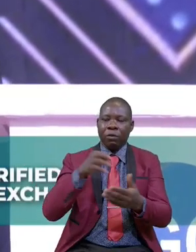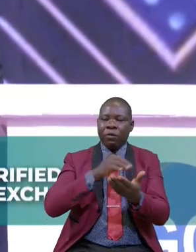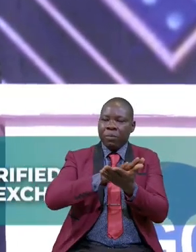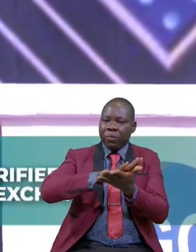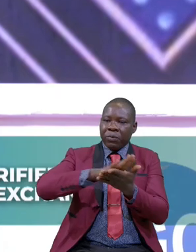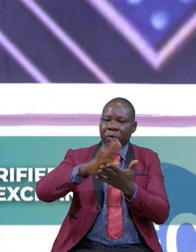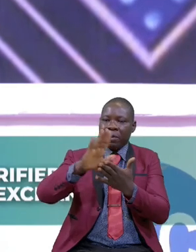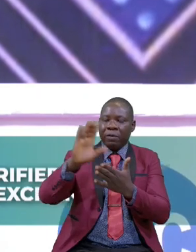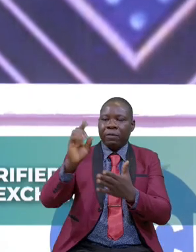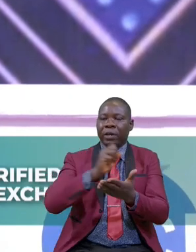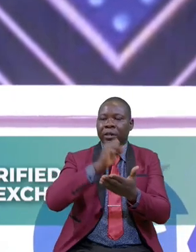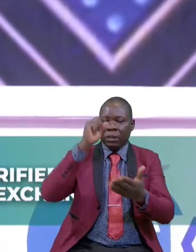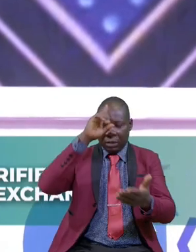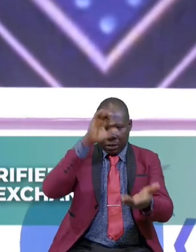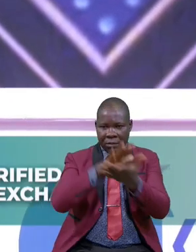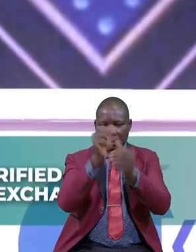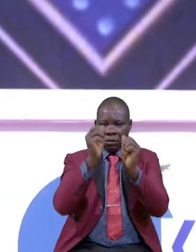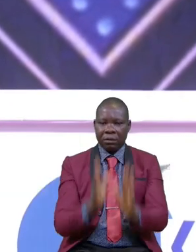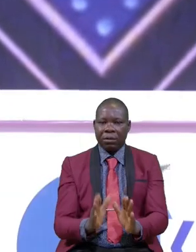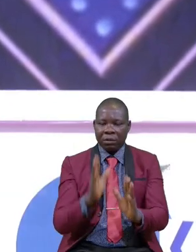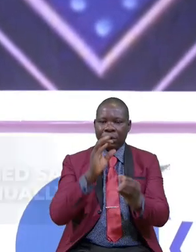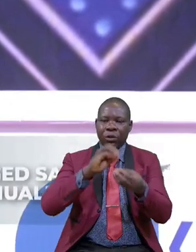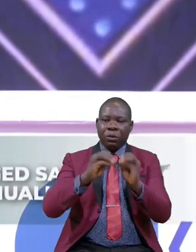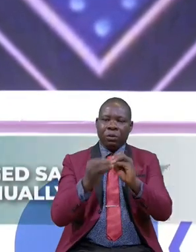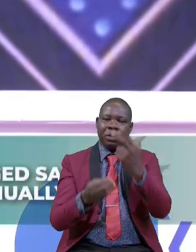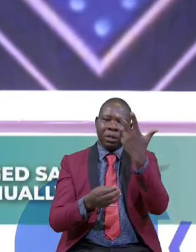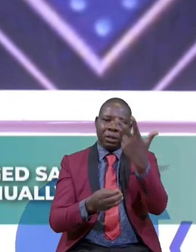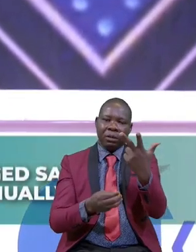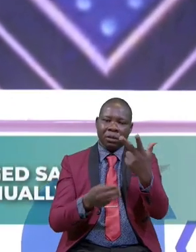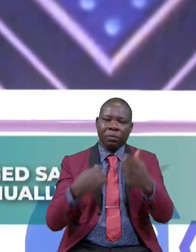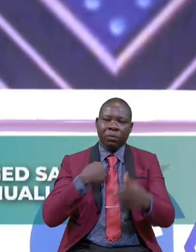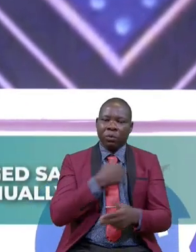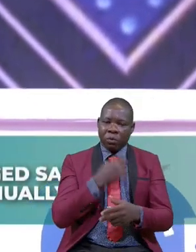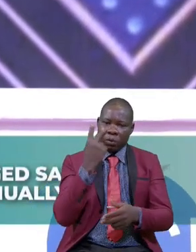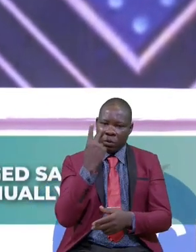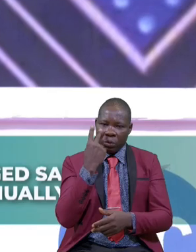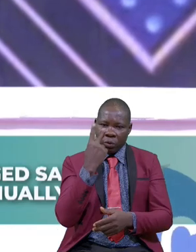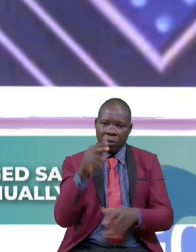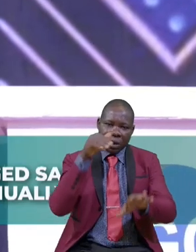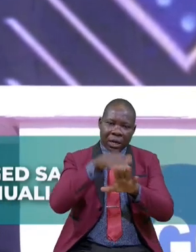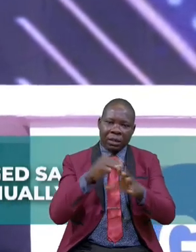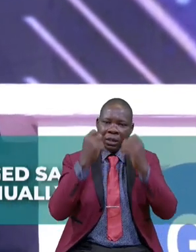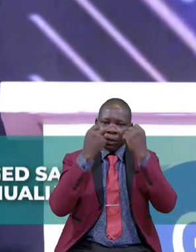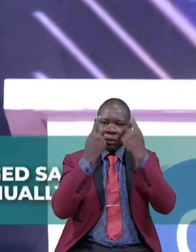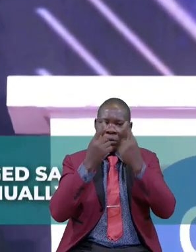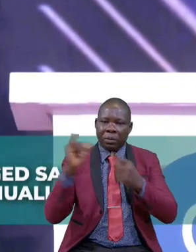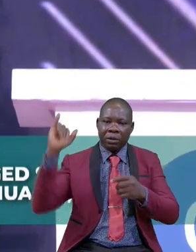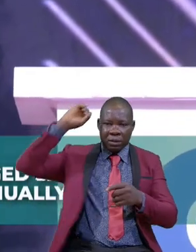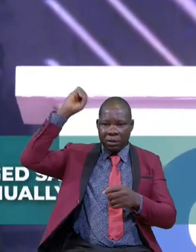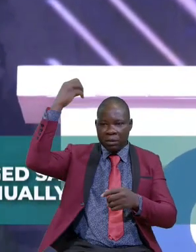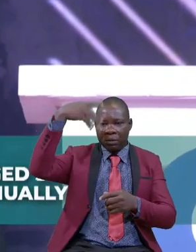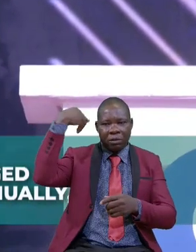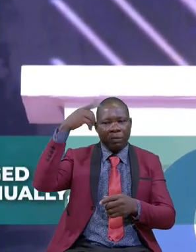Des saints purifiés. La grâce permanente dans la fermeté des saints purifiés. Troisième point, la grâce merveilleuse pour